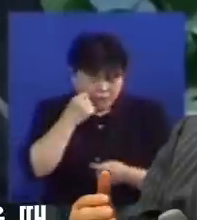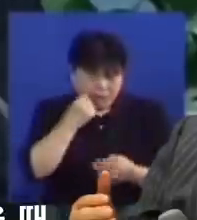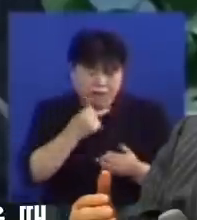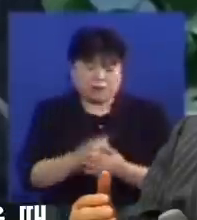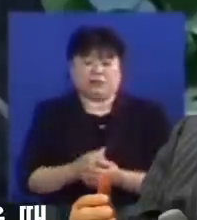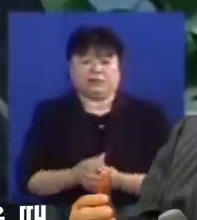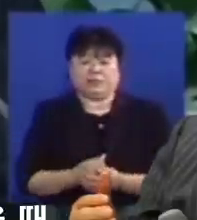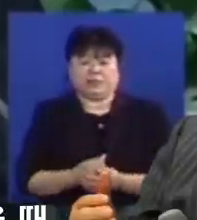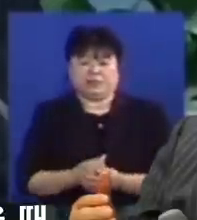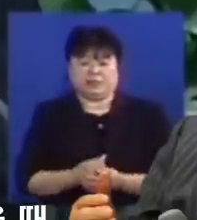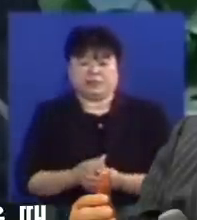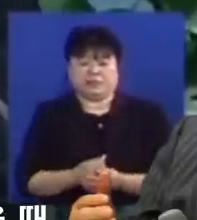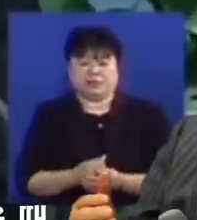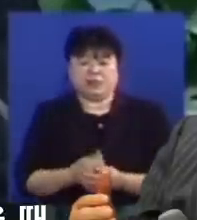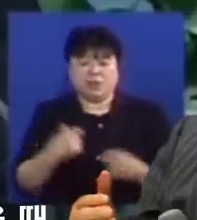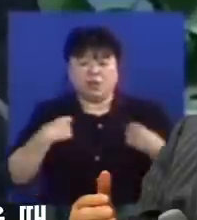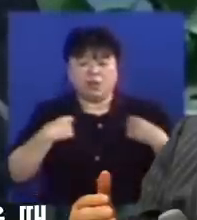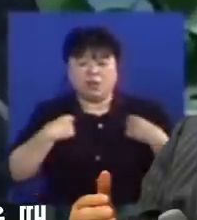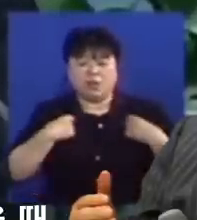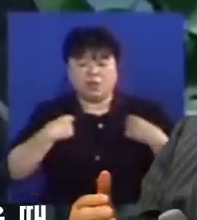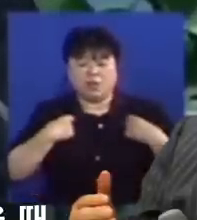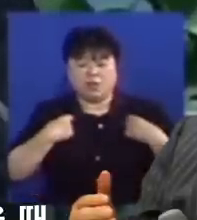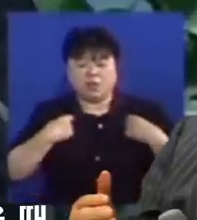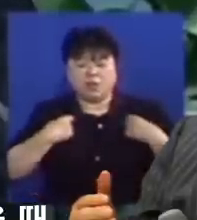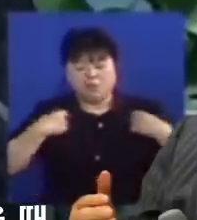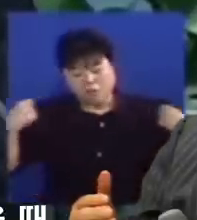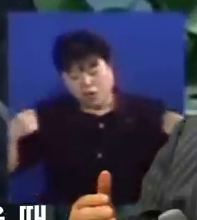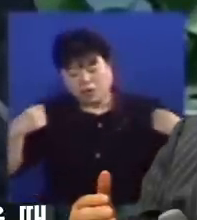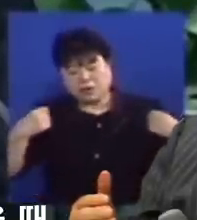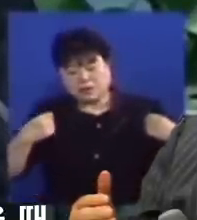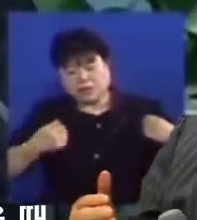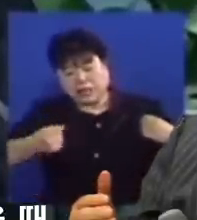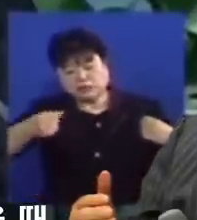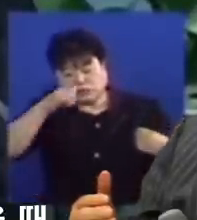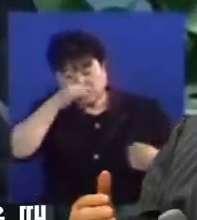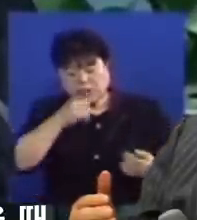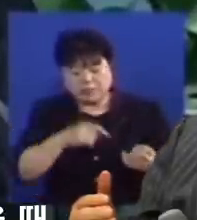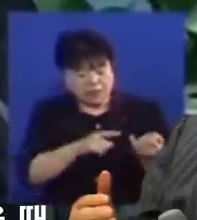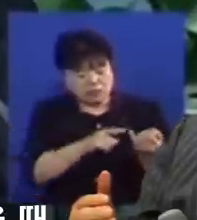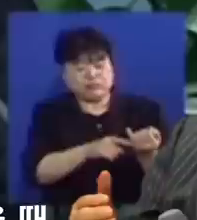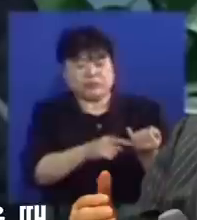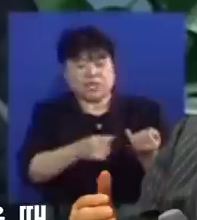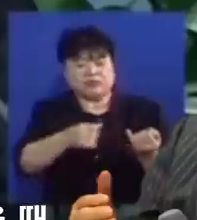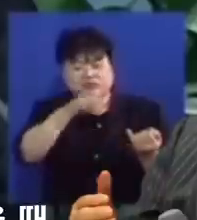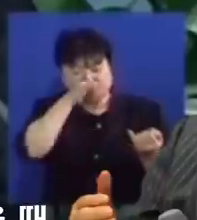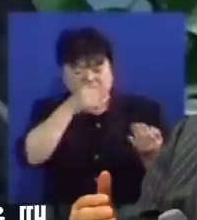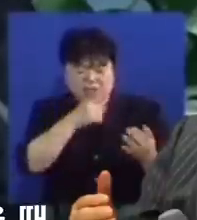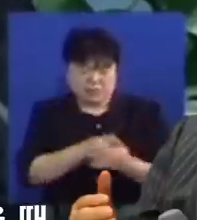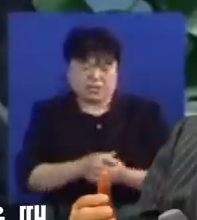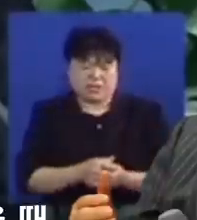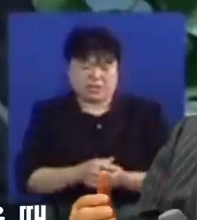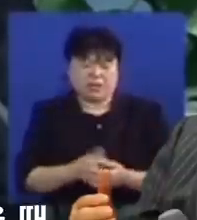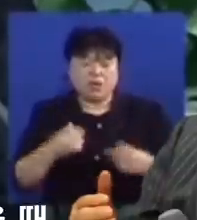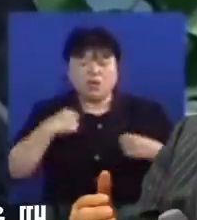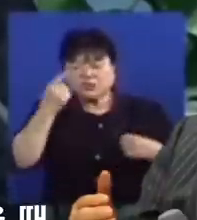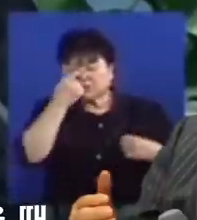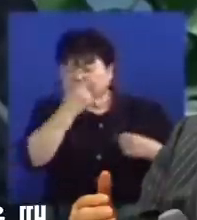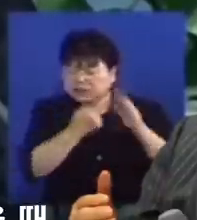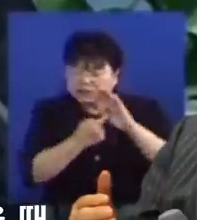그런데 증거는 옷을 벗어놨으니까 무슨 말로도 증거를 거부할 수가